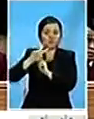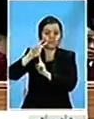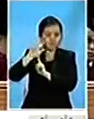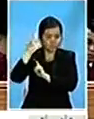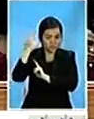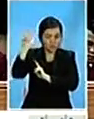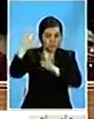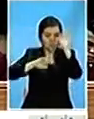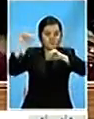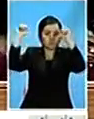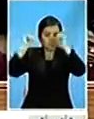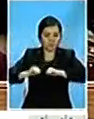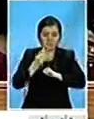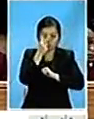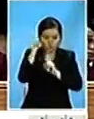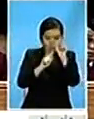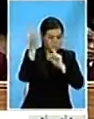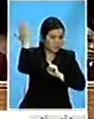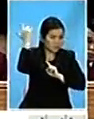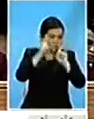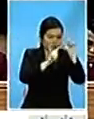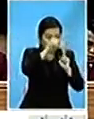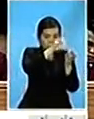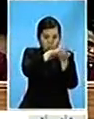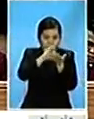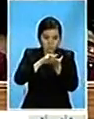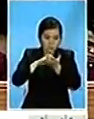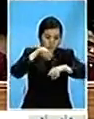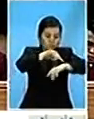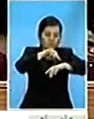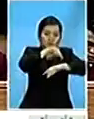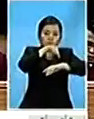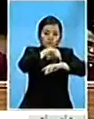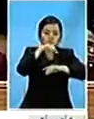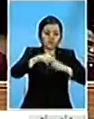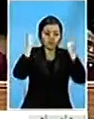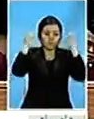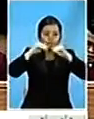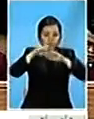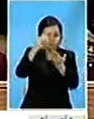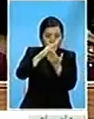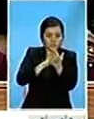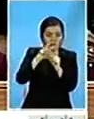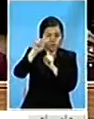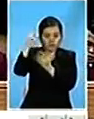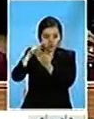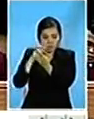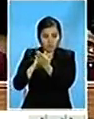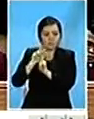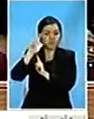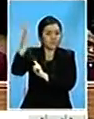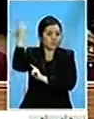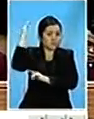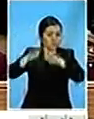จะดูสถิติเดิมที่เคยได้ใช้เวลาพิจารณาในช่วงของวาระ2วาระ3เนี่ยในปีที่